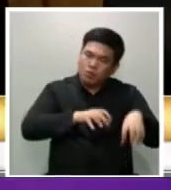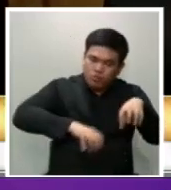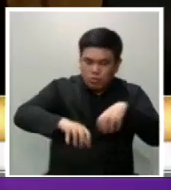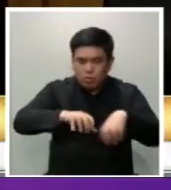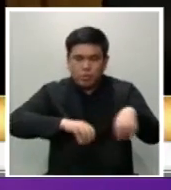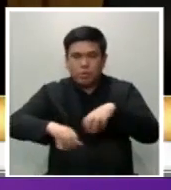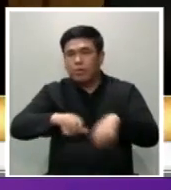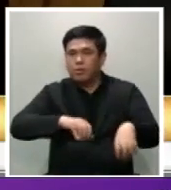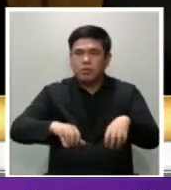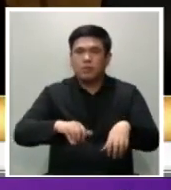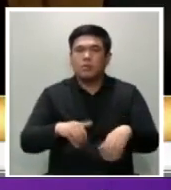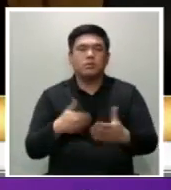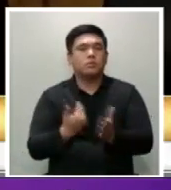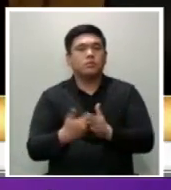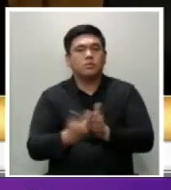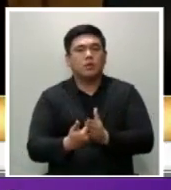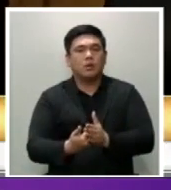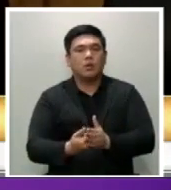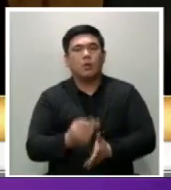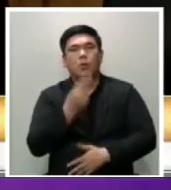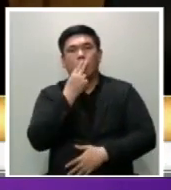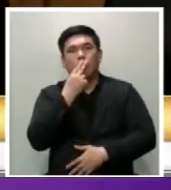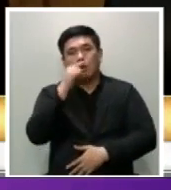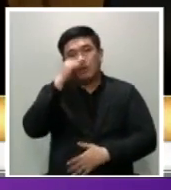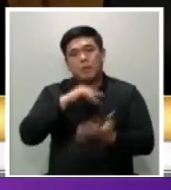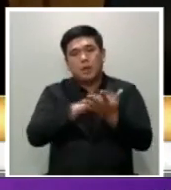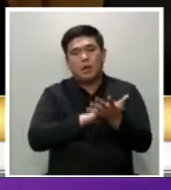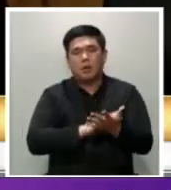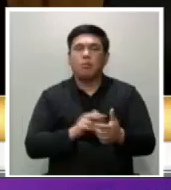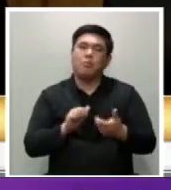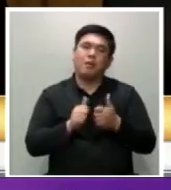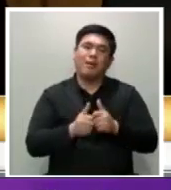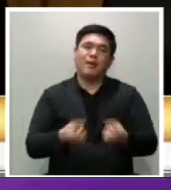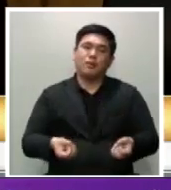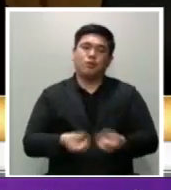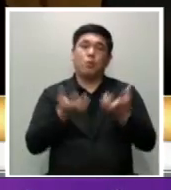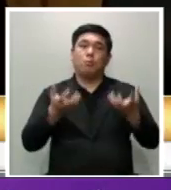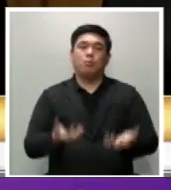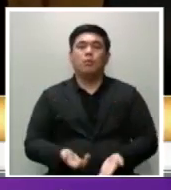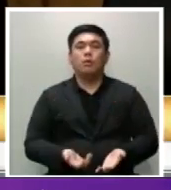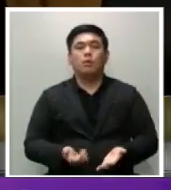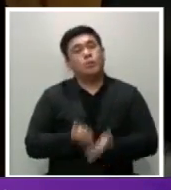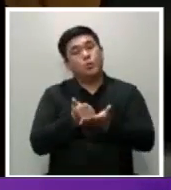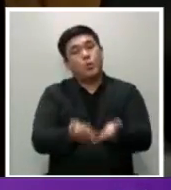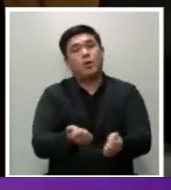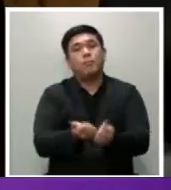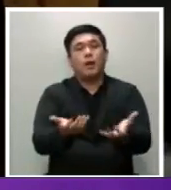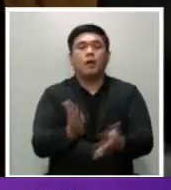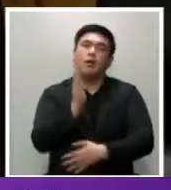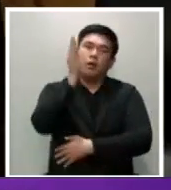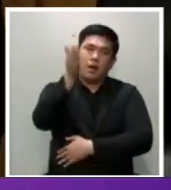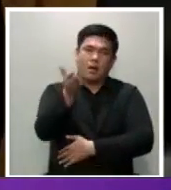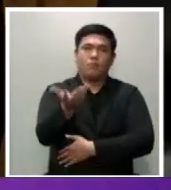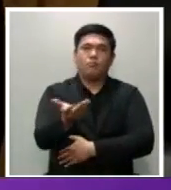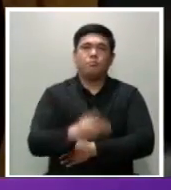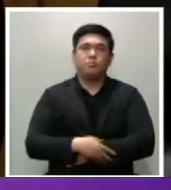เข้ามันก็เลยทำให้บุรีไทยเกิดปัญหาส่วนจะช่วยยังไงเดี๋ยวค่อยไปว่ากันต่อไปก็หลายส่วน